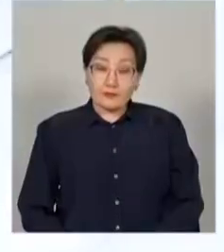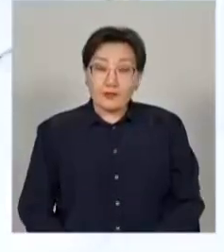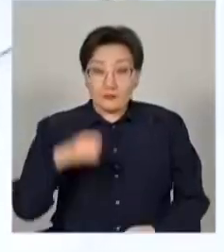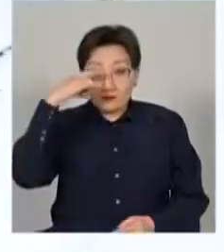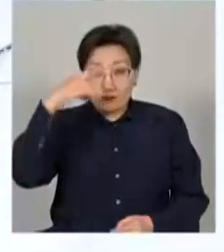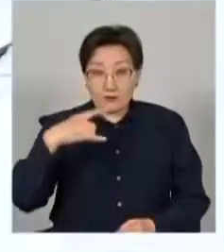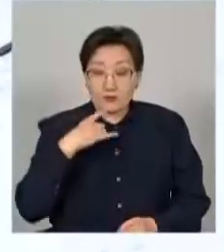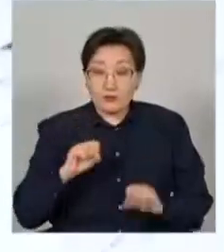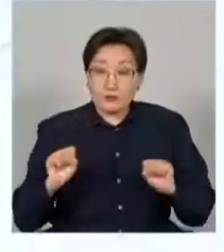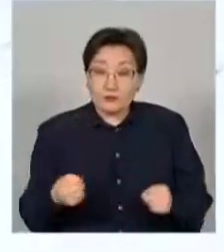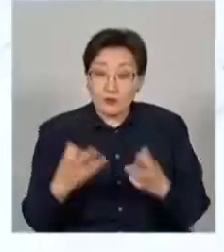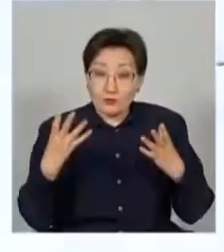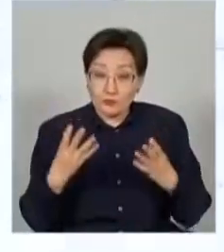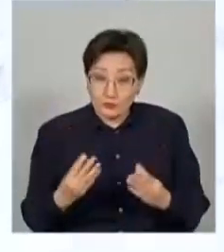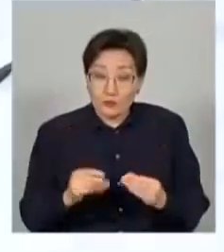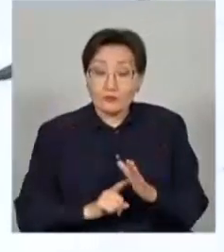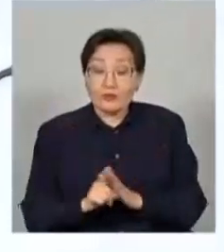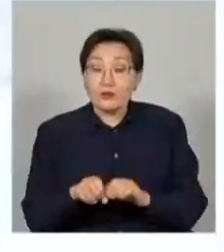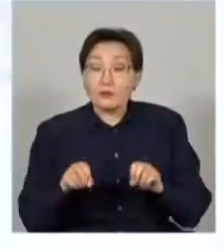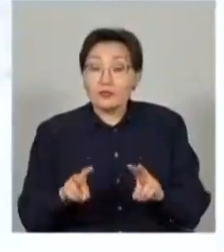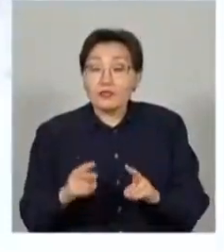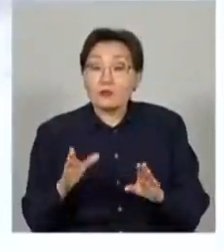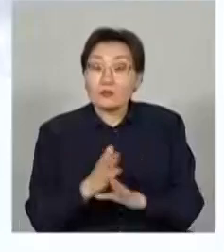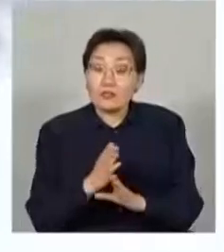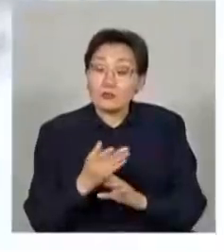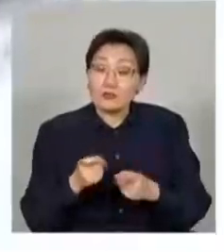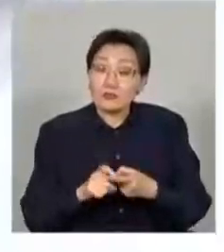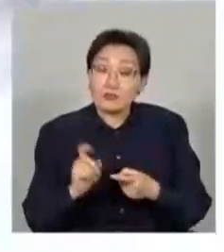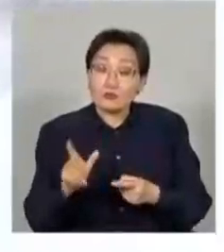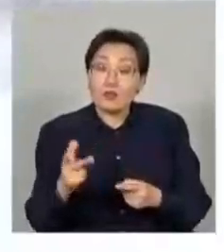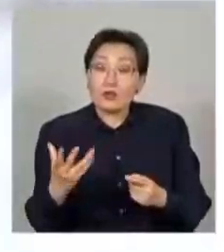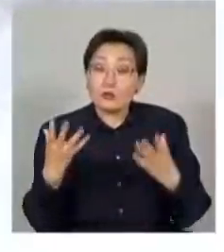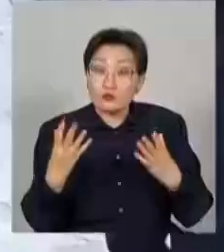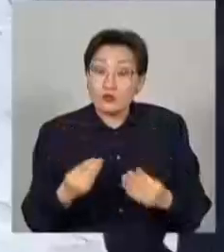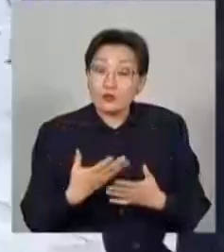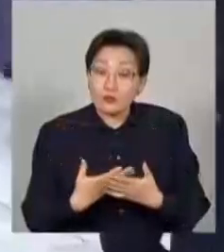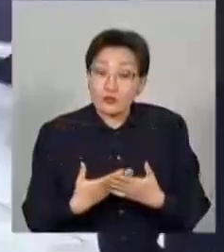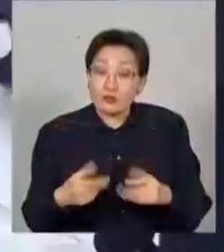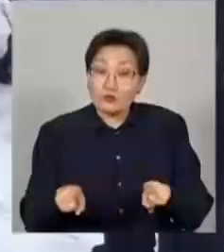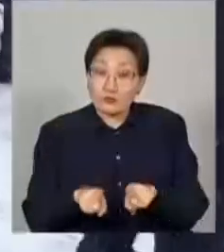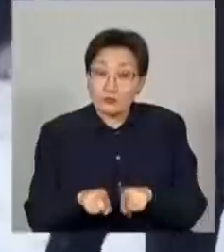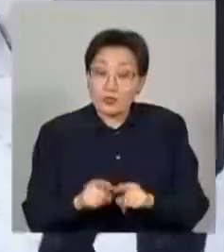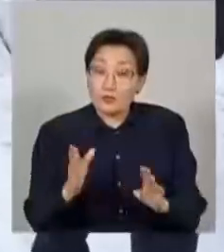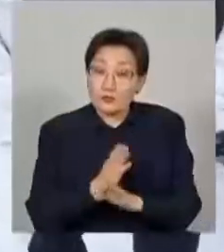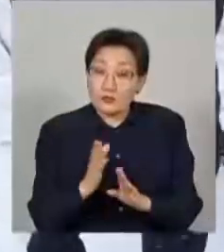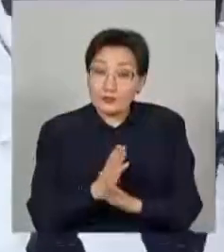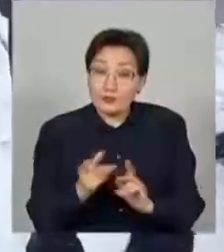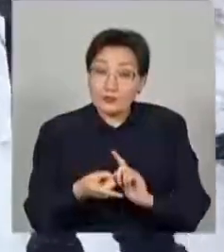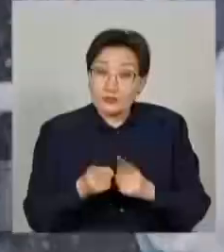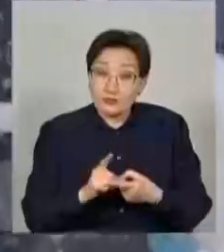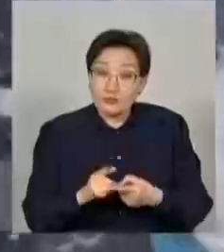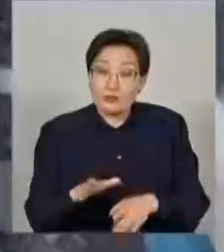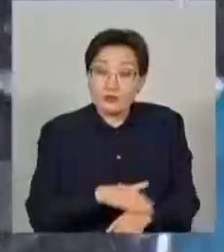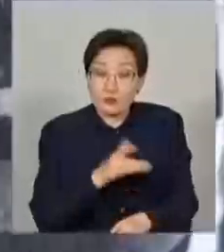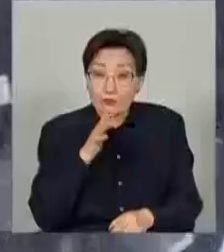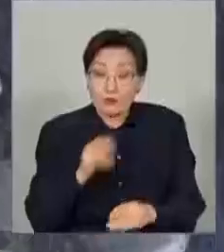Елімізде саршынақ аяз әлі де сақталады. Синоптиктердің ауа райына қатысты алдағы 3 күнге жасаған болжамы осындай. Ауа райының қолайсыздығынан соңғы